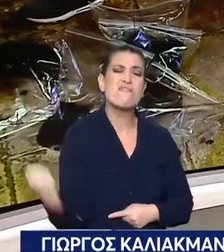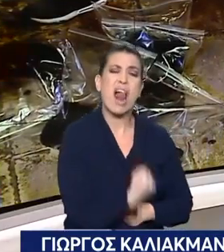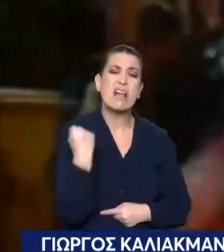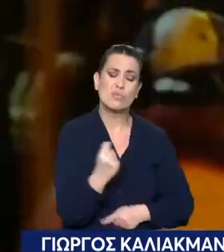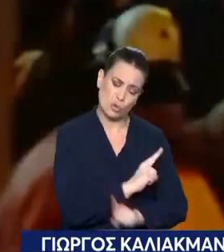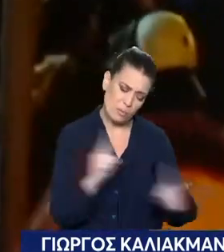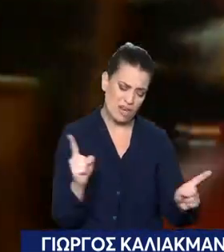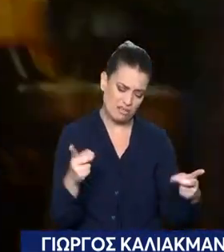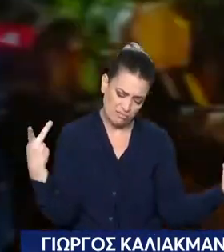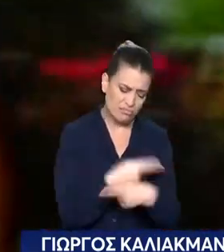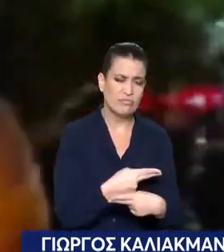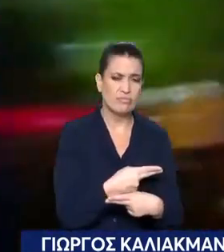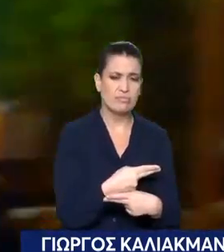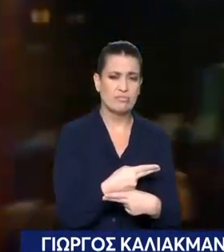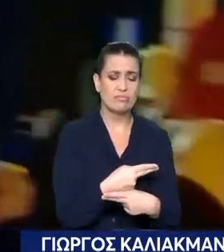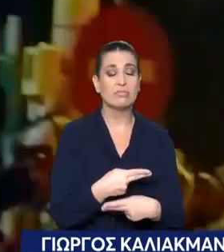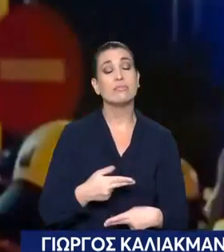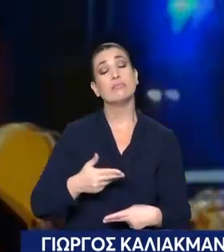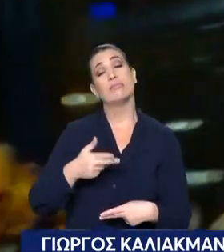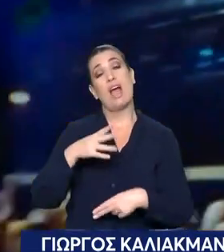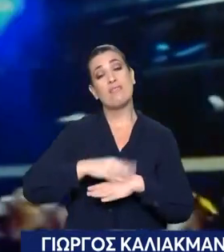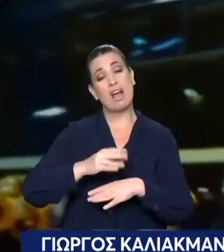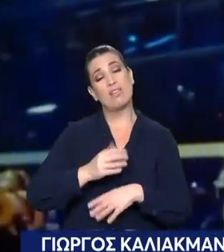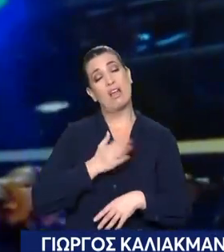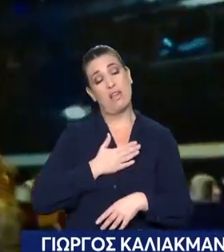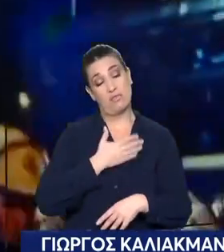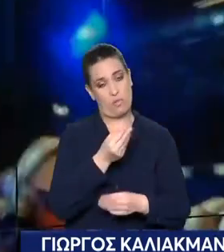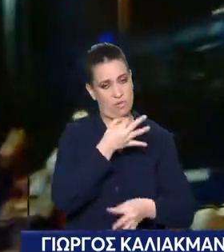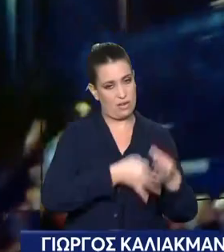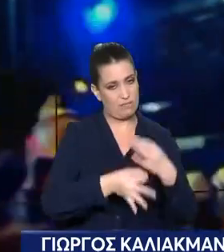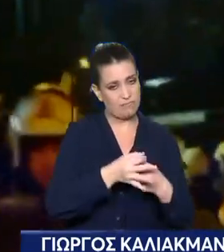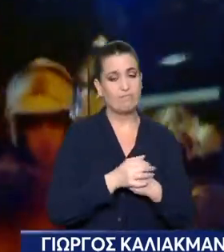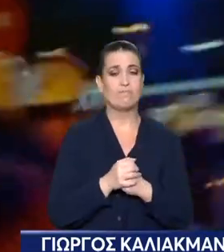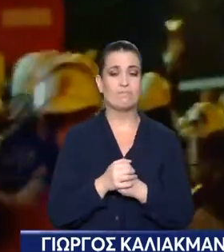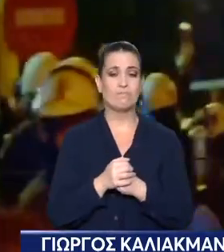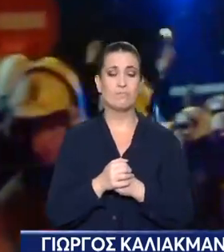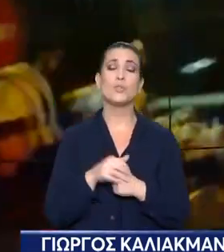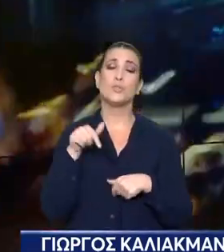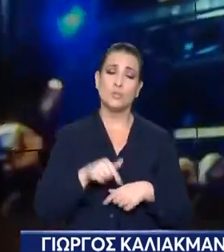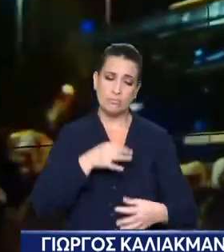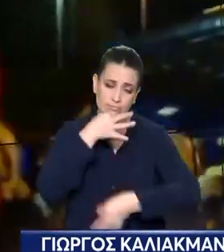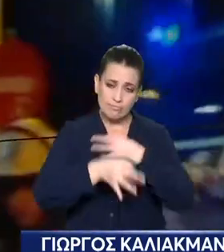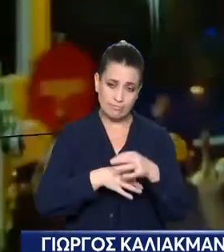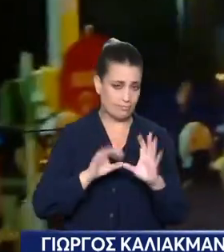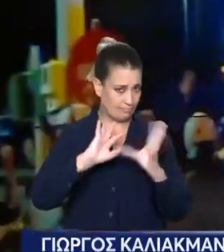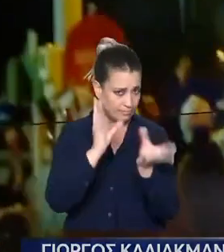καλά. Ευχαριστώ πάρα πολύ. Είπαμε ότι αυτή τη στιγμή έχουμε δύο σημεία τα οποία ψάχνουμε.